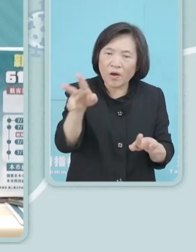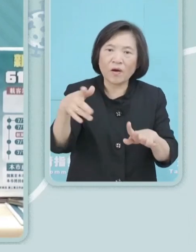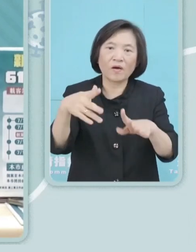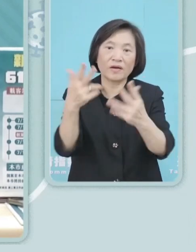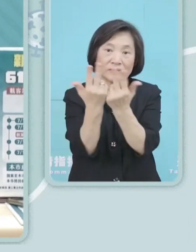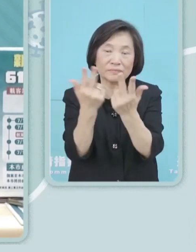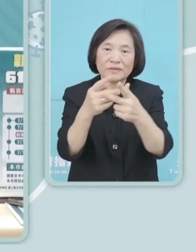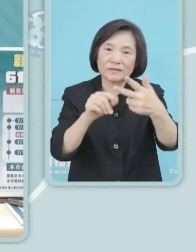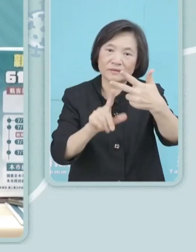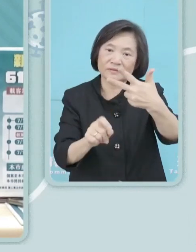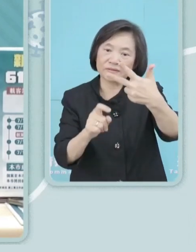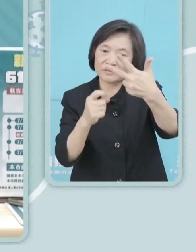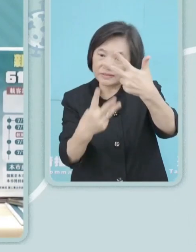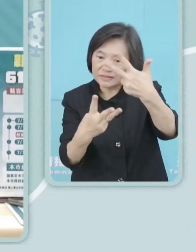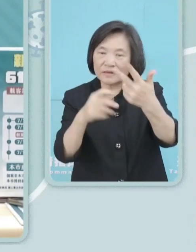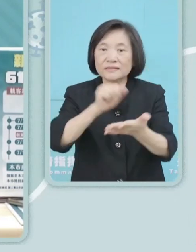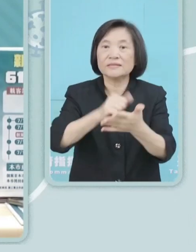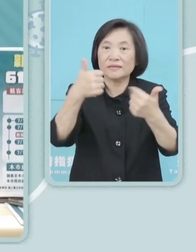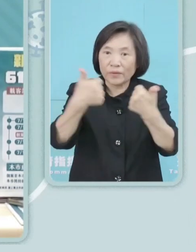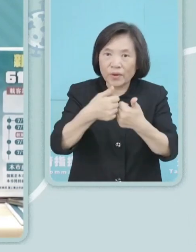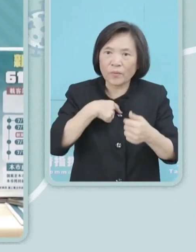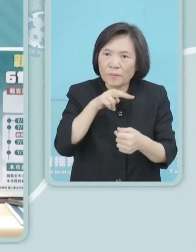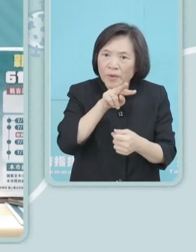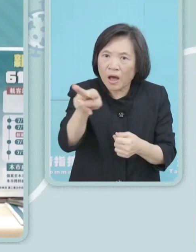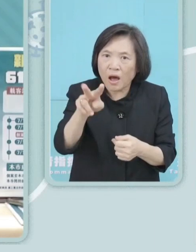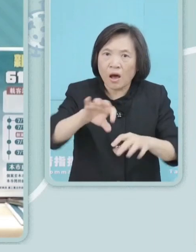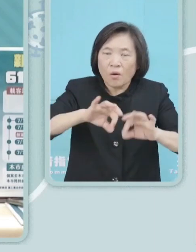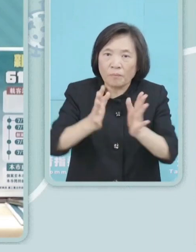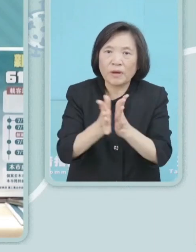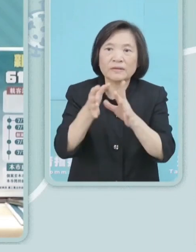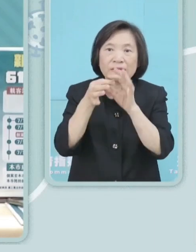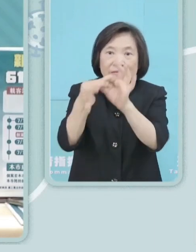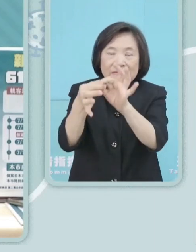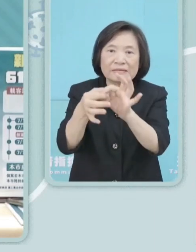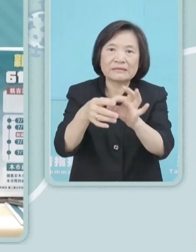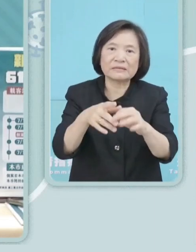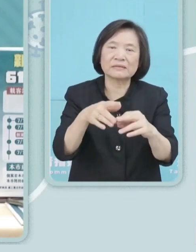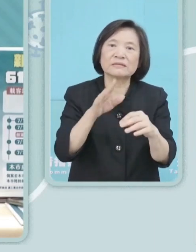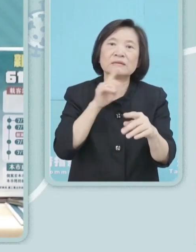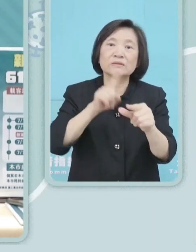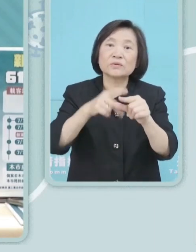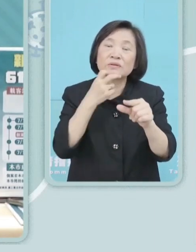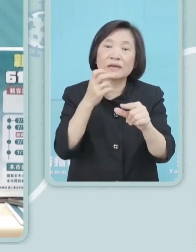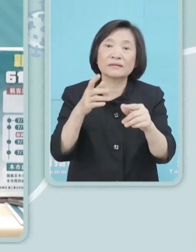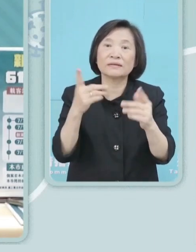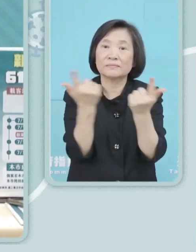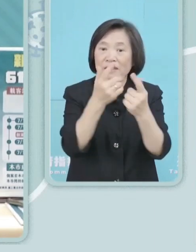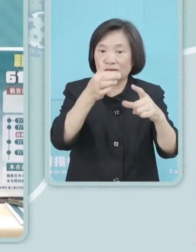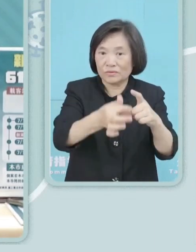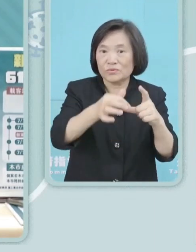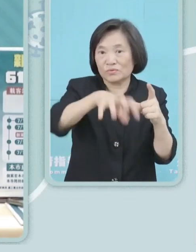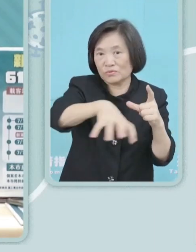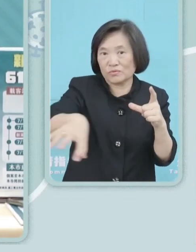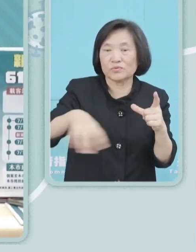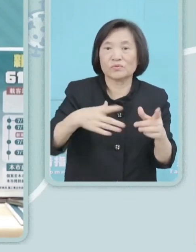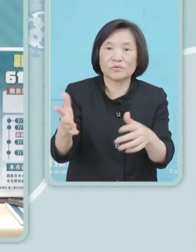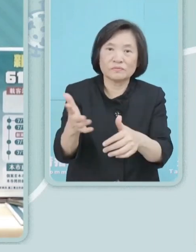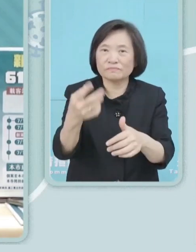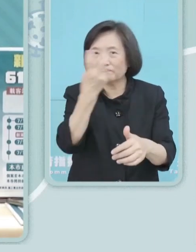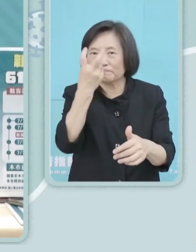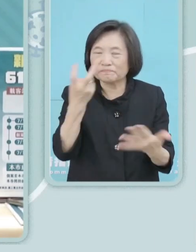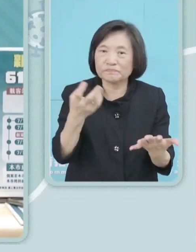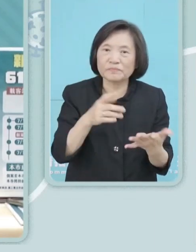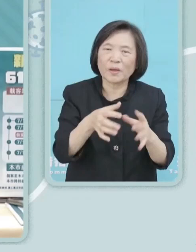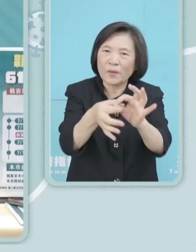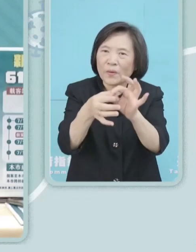市7月13号的记者会之后，我们立刻联络台北区管中心还有新北市的卫生局进行相关的了解。